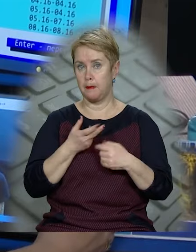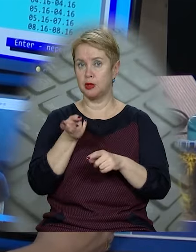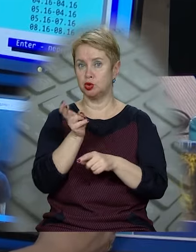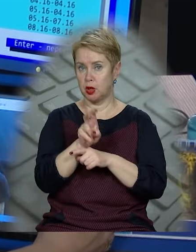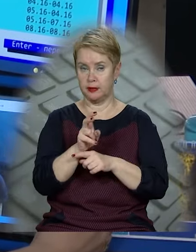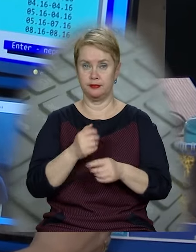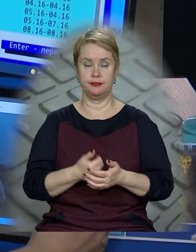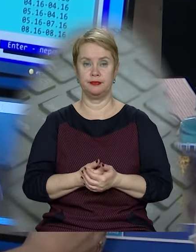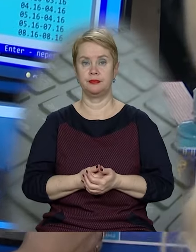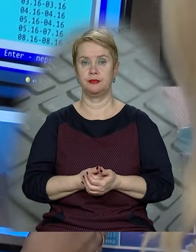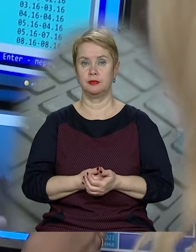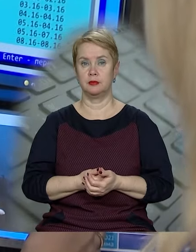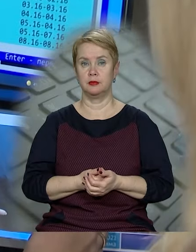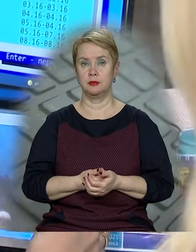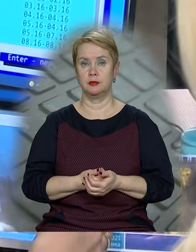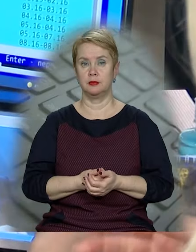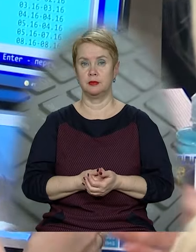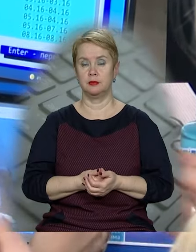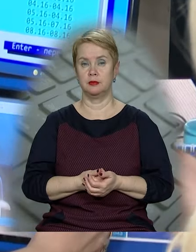прийшли?